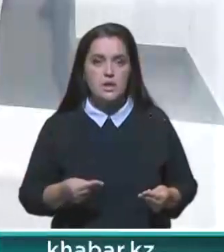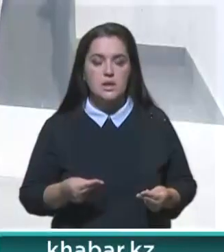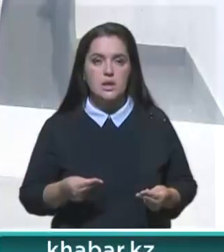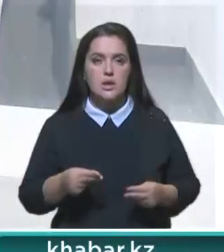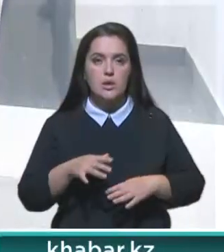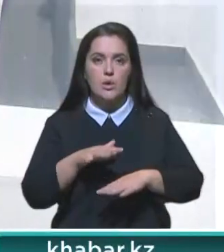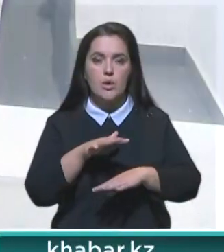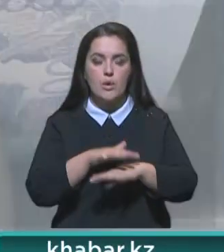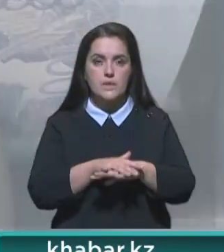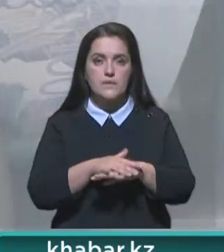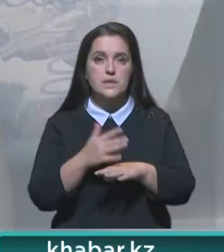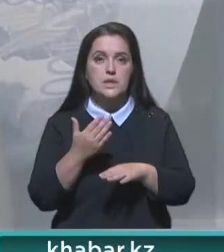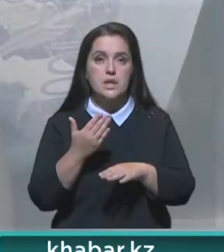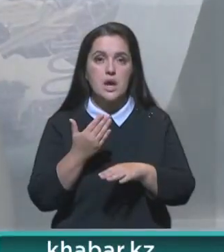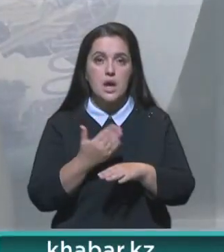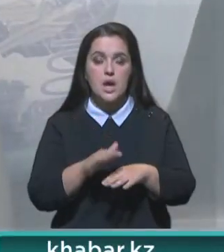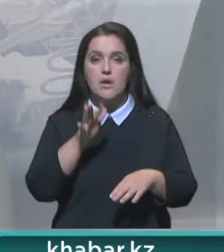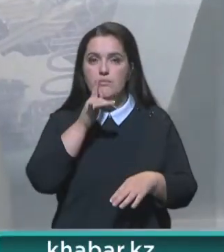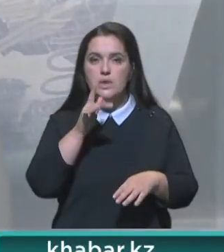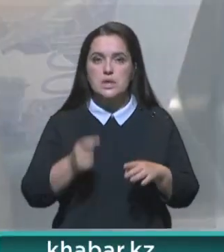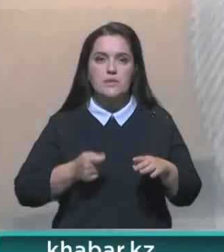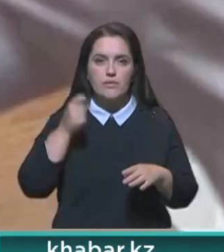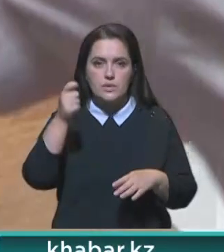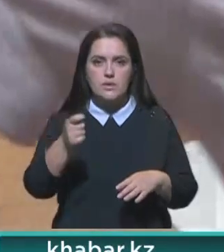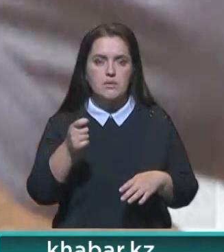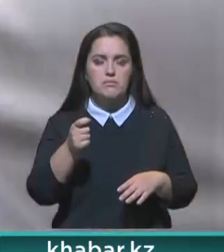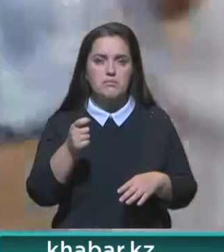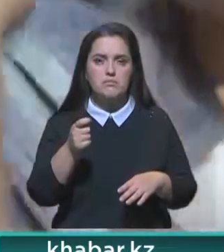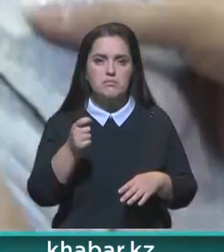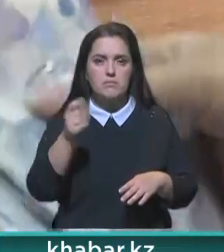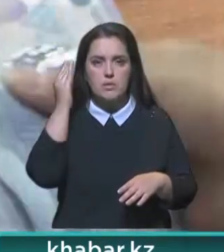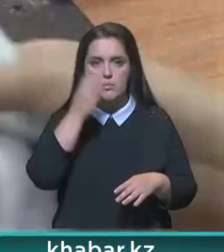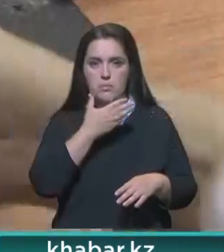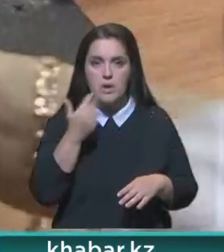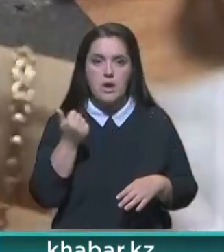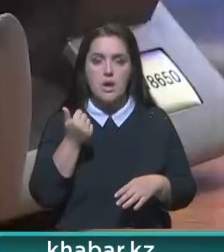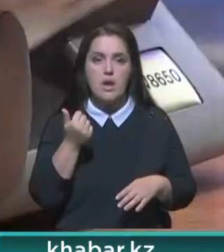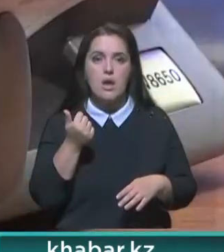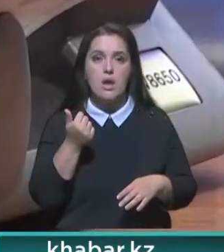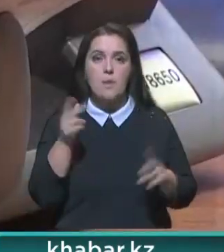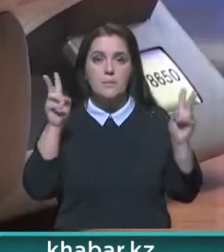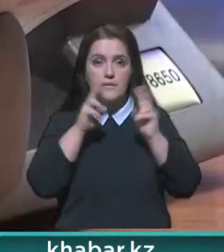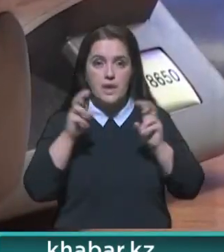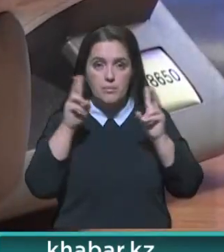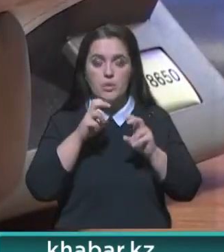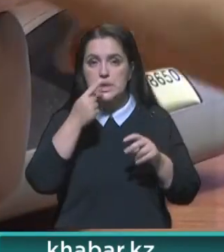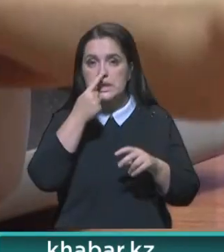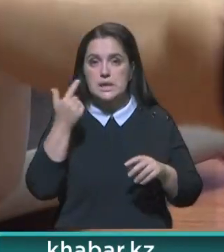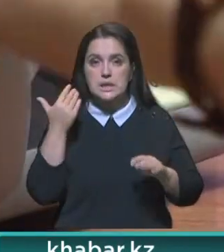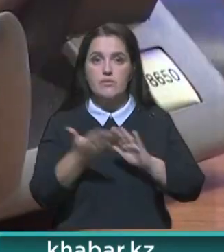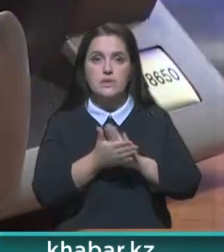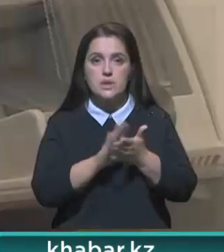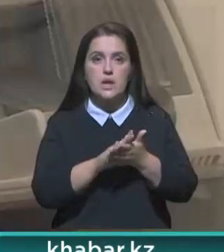а также всех структур банковского сектора. Причем срок исковой давности не будет иметь значения, объяснили эксперты. Проверять будут